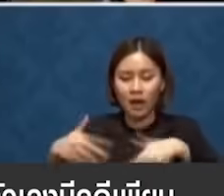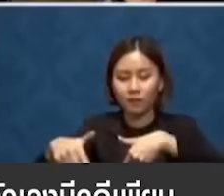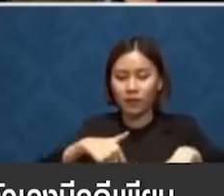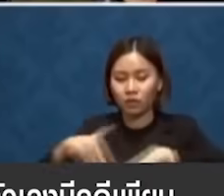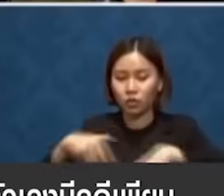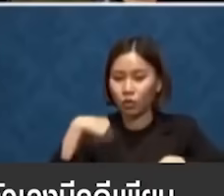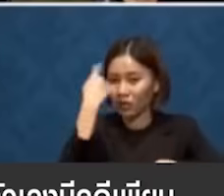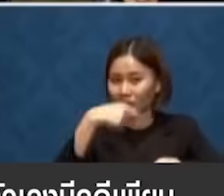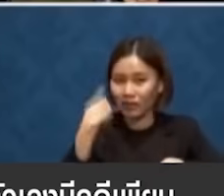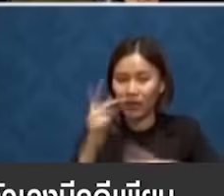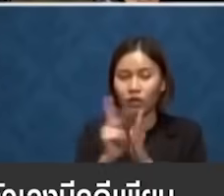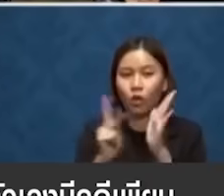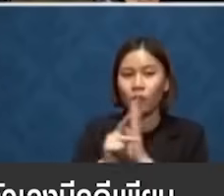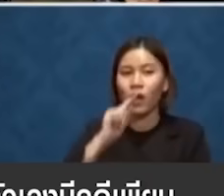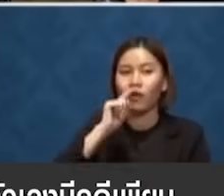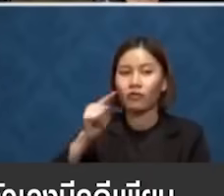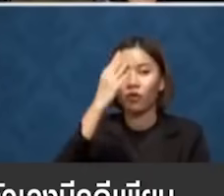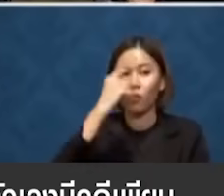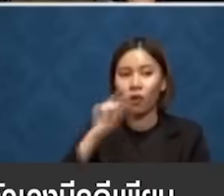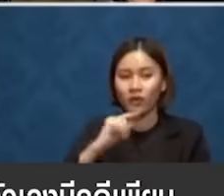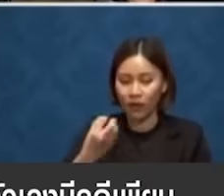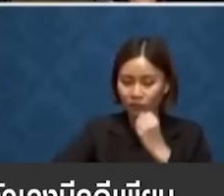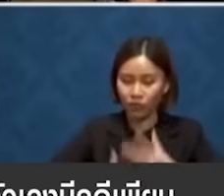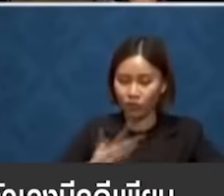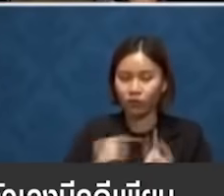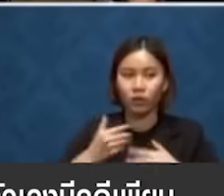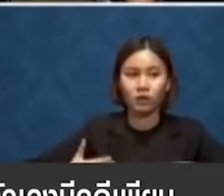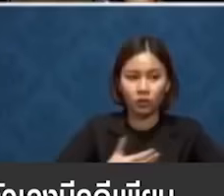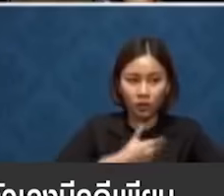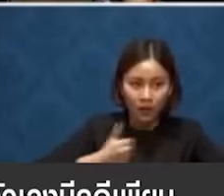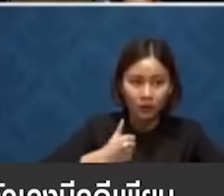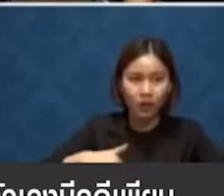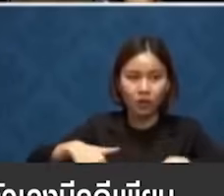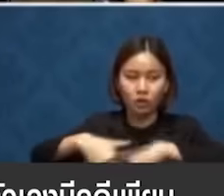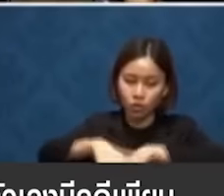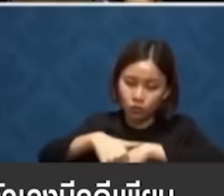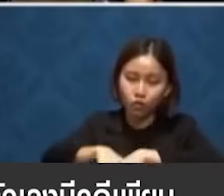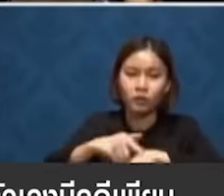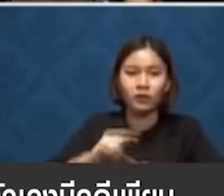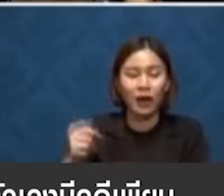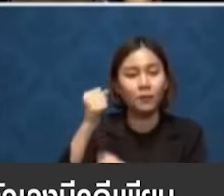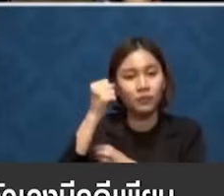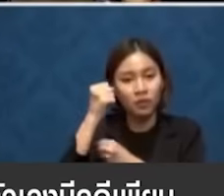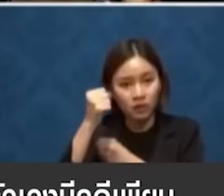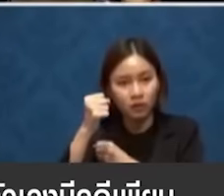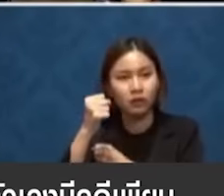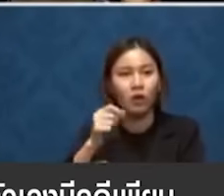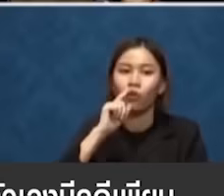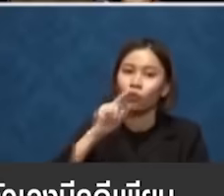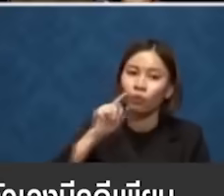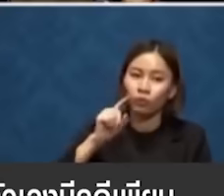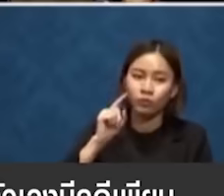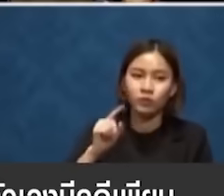รียมก่อเหตุสร้างความวุ่นวายในระหว่างการชุมนุมที่ศาลอาญาซึ่งตอนนั้นพบอาวุธเพียบคดีนำม็อบ